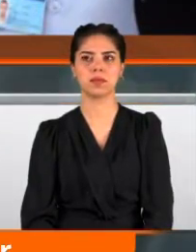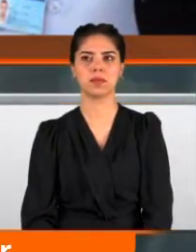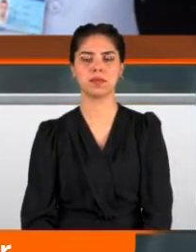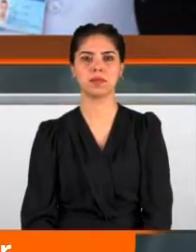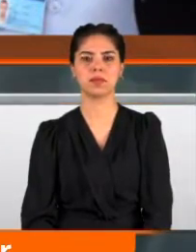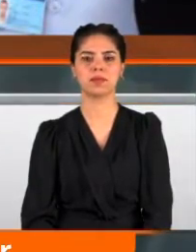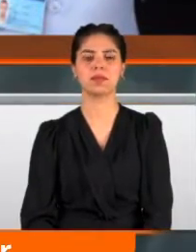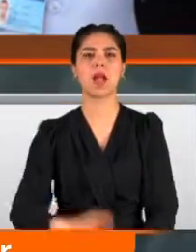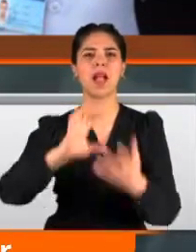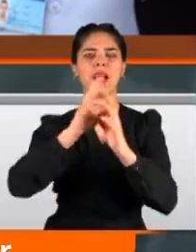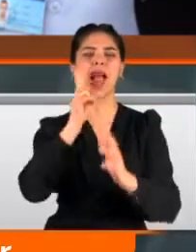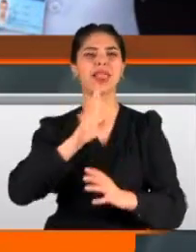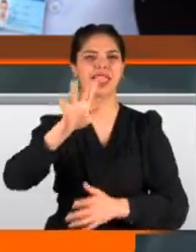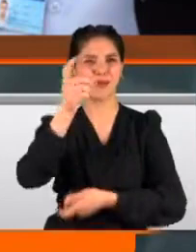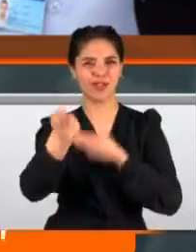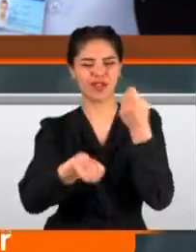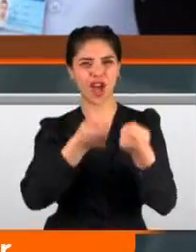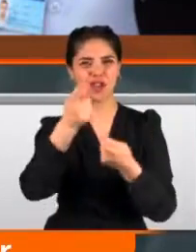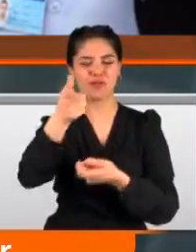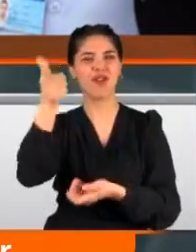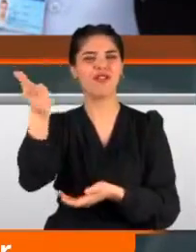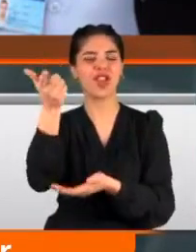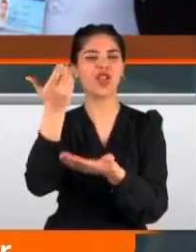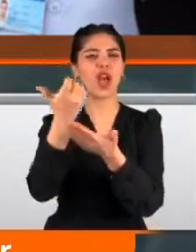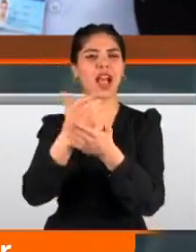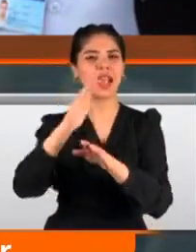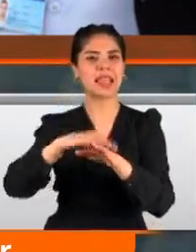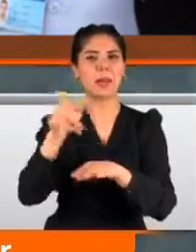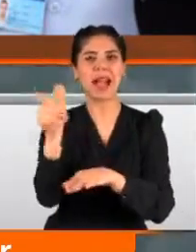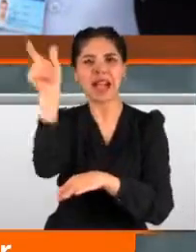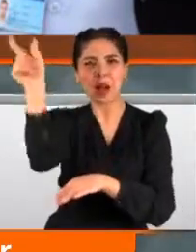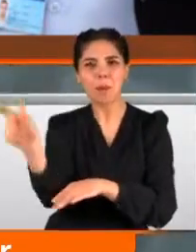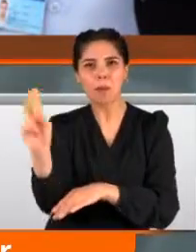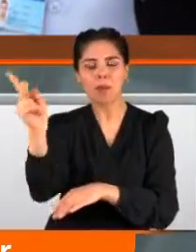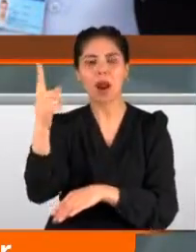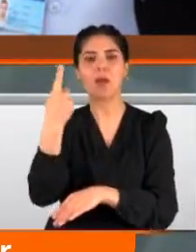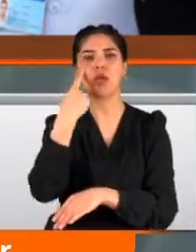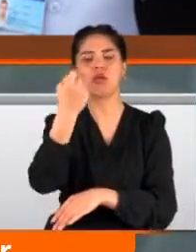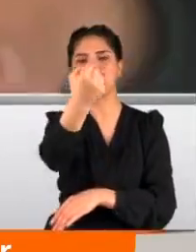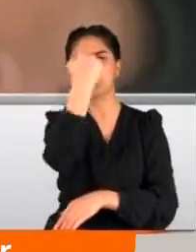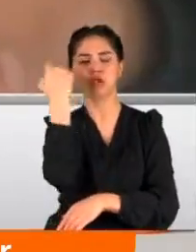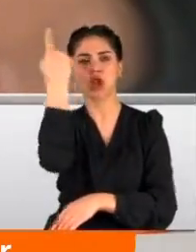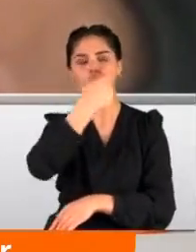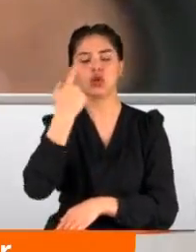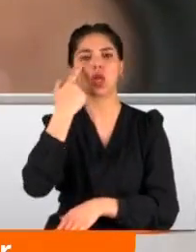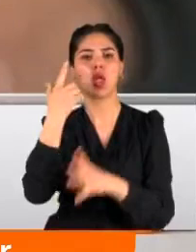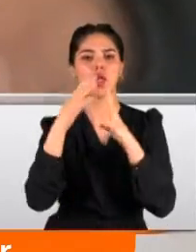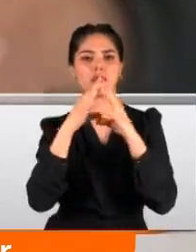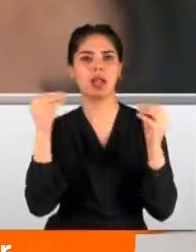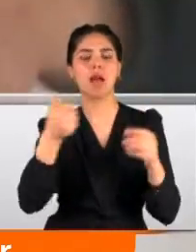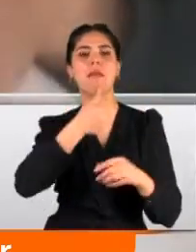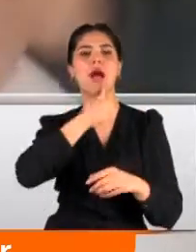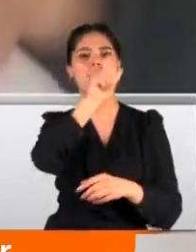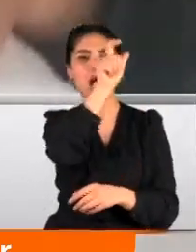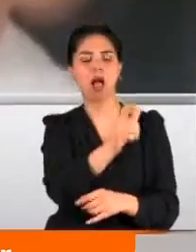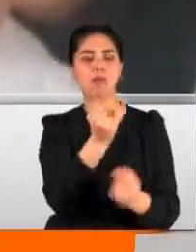Kar temizleme çalışmalarını görüntülerken saldırıya uğradı. Aldığı darbelerle gözünden oldu. Onu bu hale getiren abi kardeş